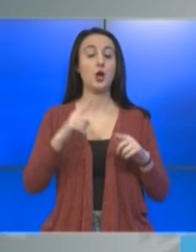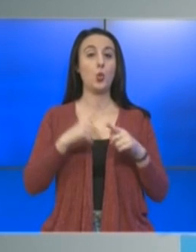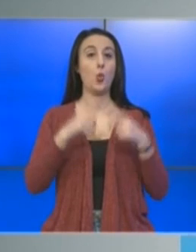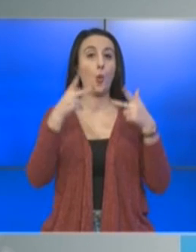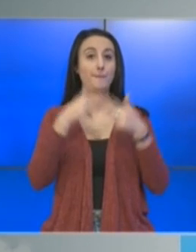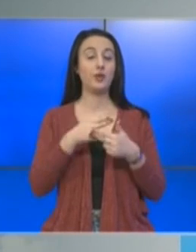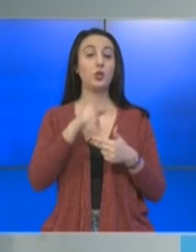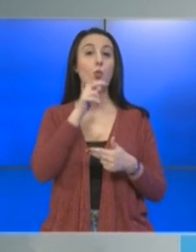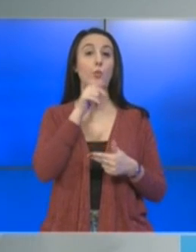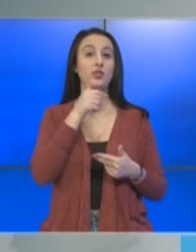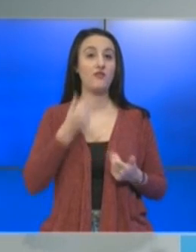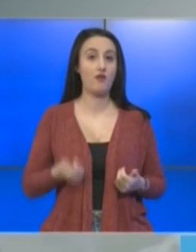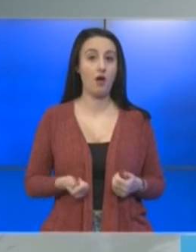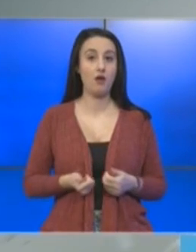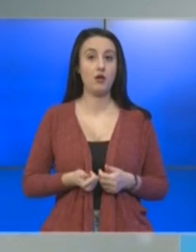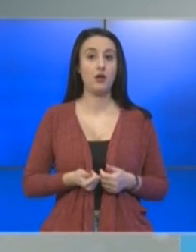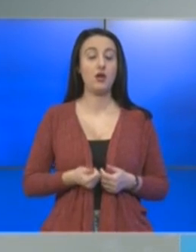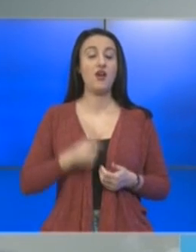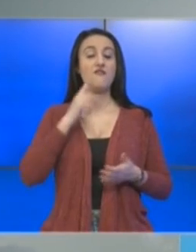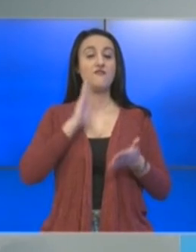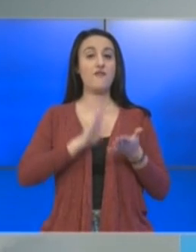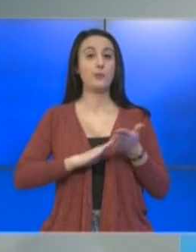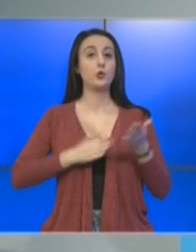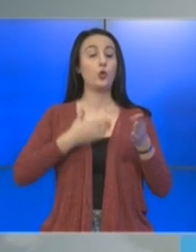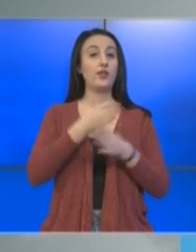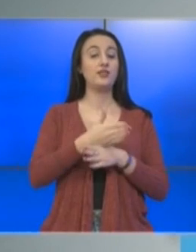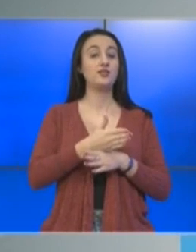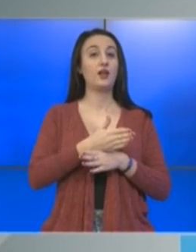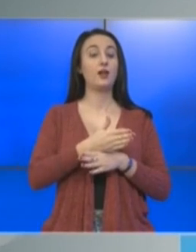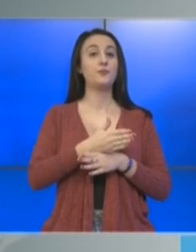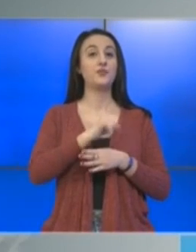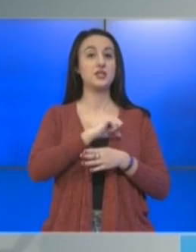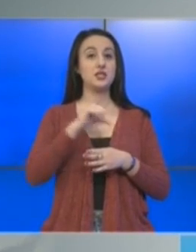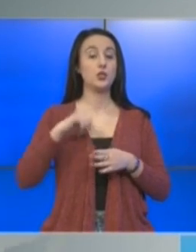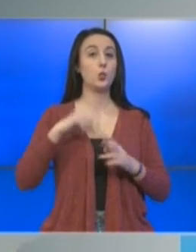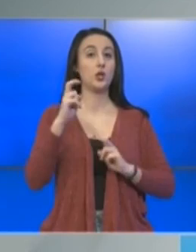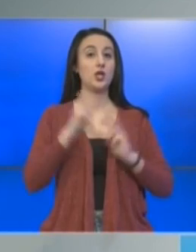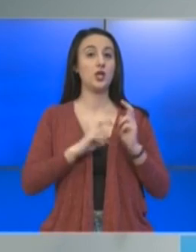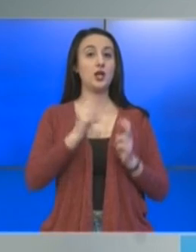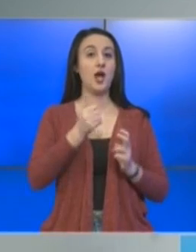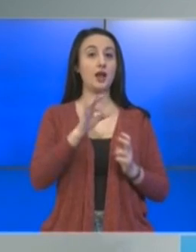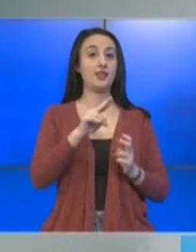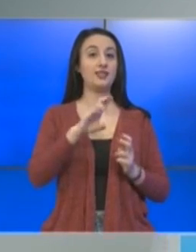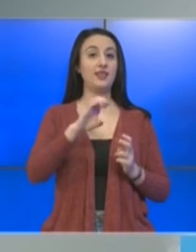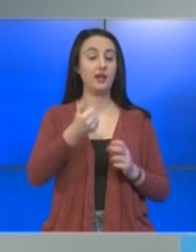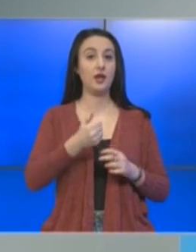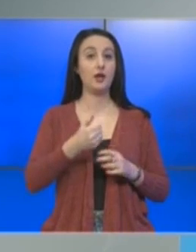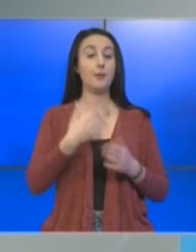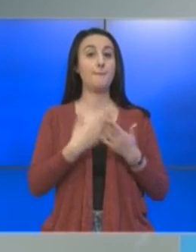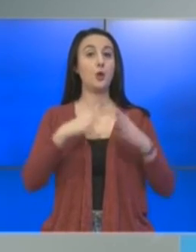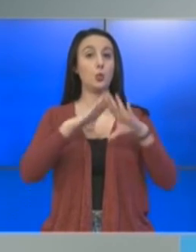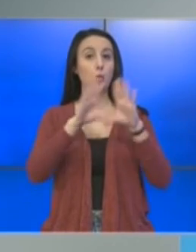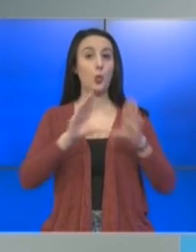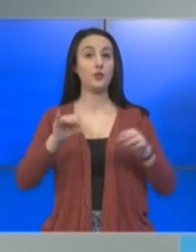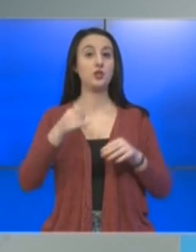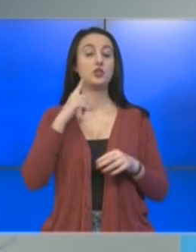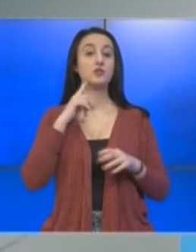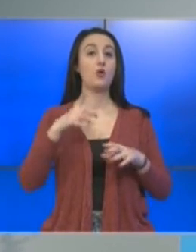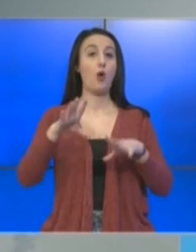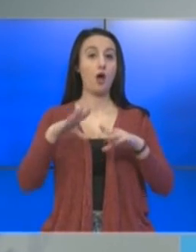escală, faptul că vor intra în carantină pe teritoriul României și își